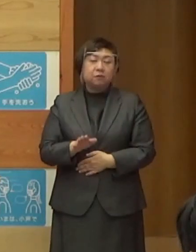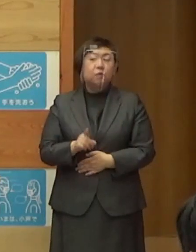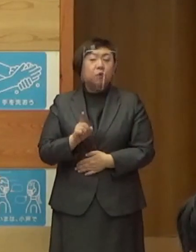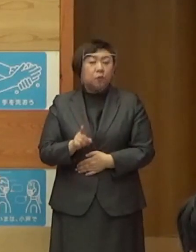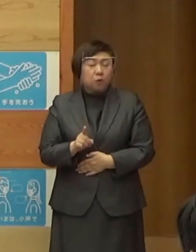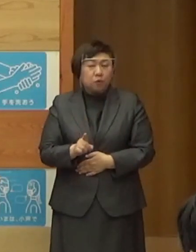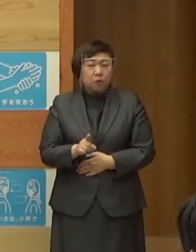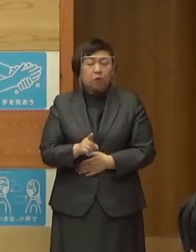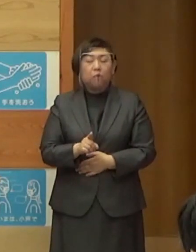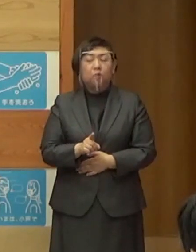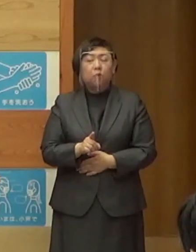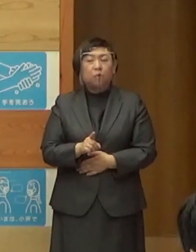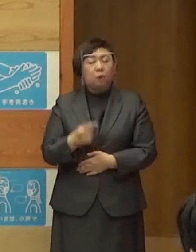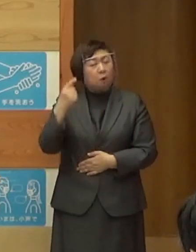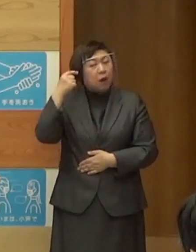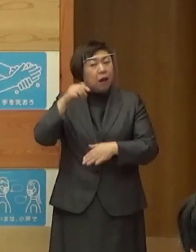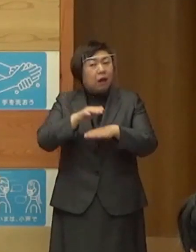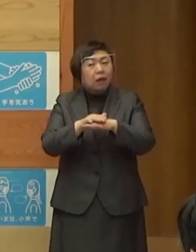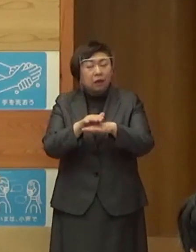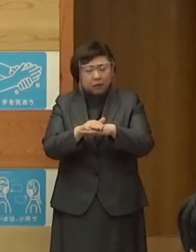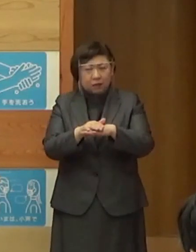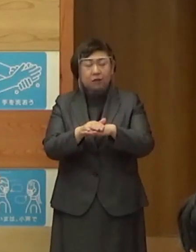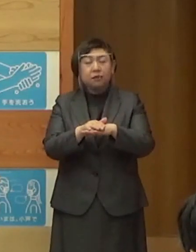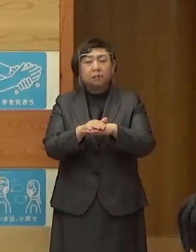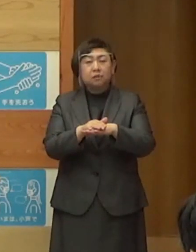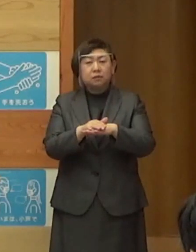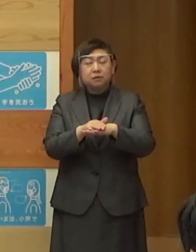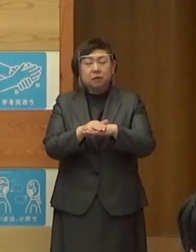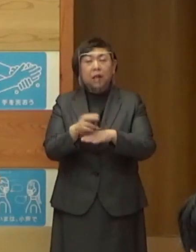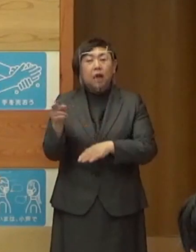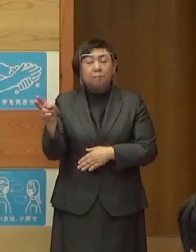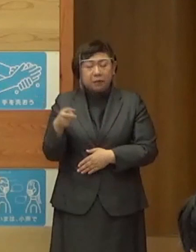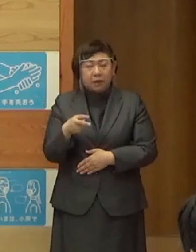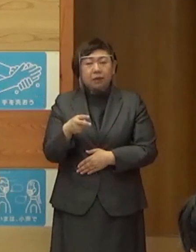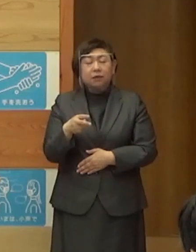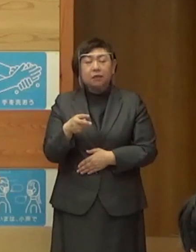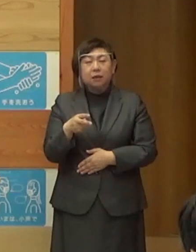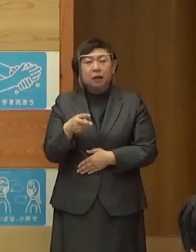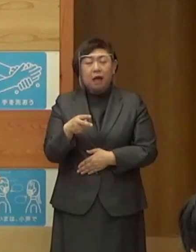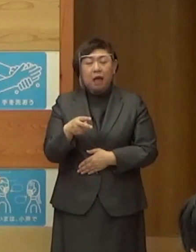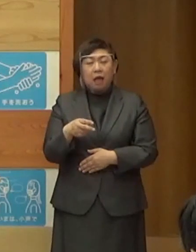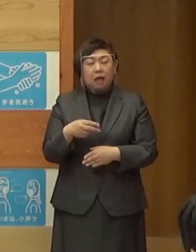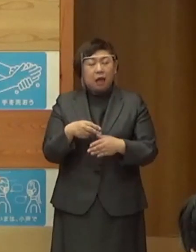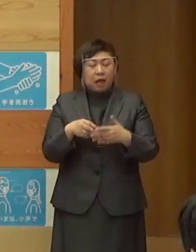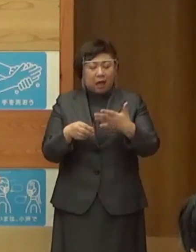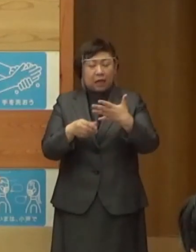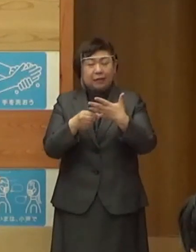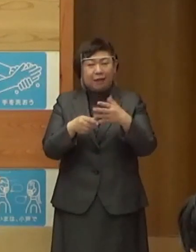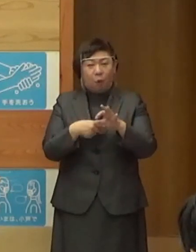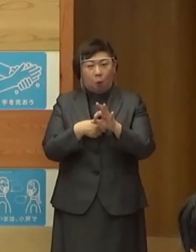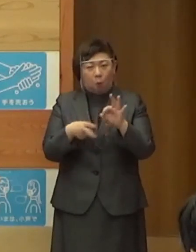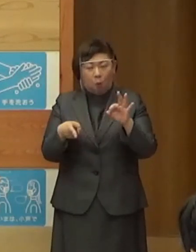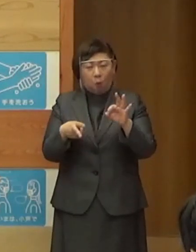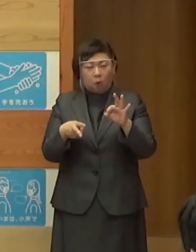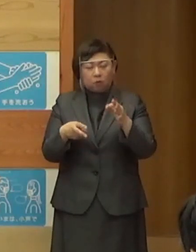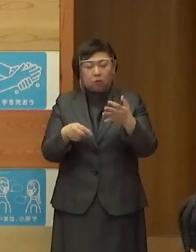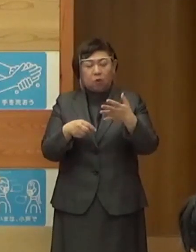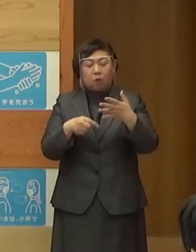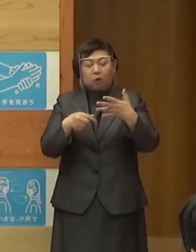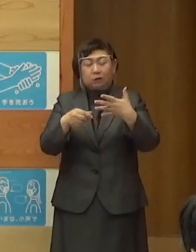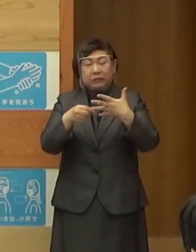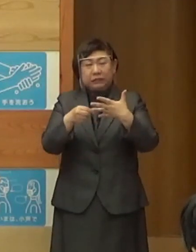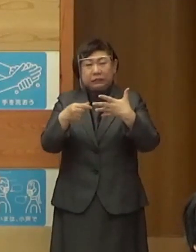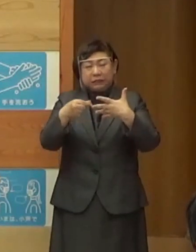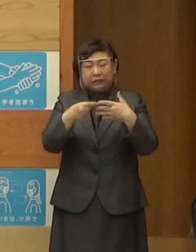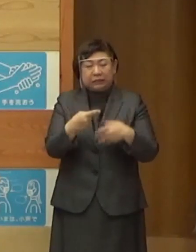ここの指標のこの考え方ですね。そしてレベル0というのと1っていうのと2